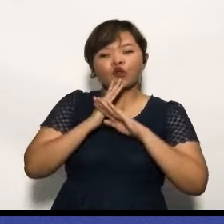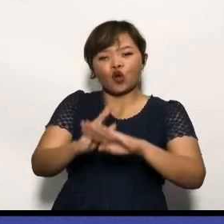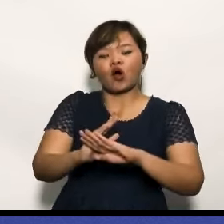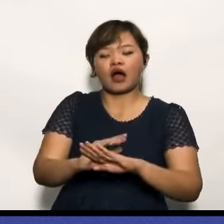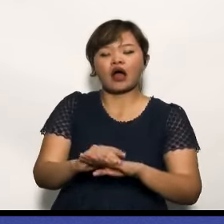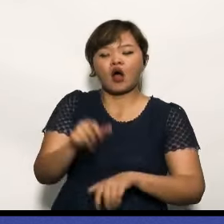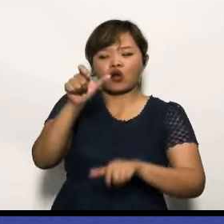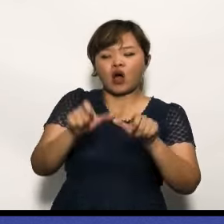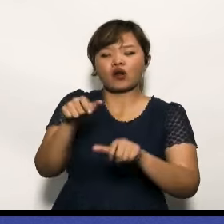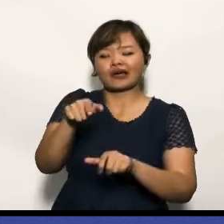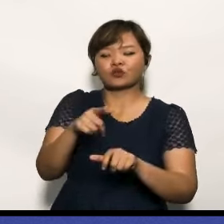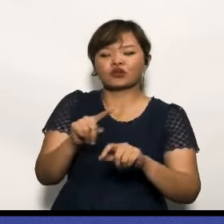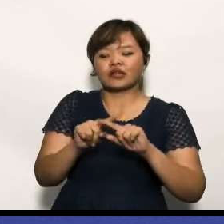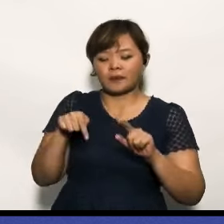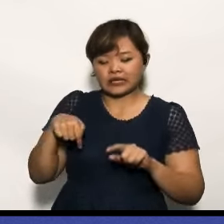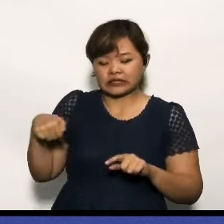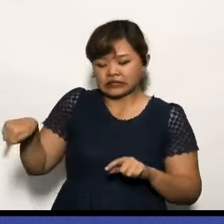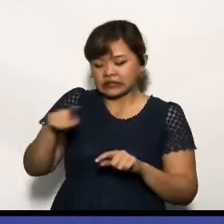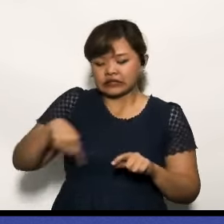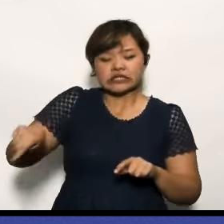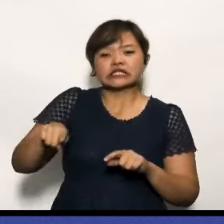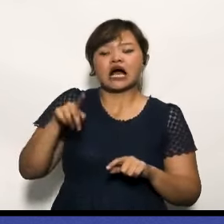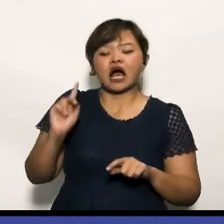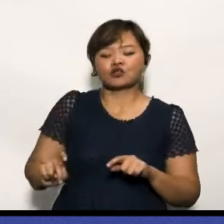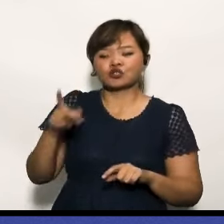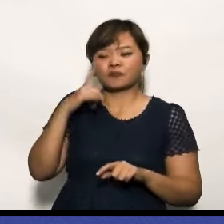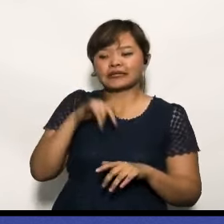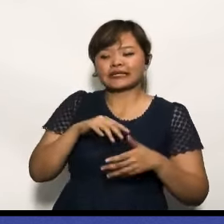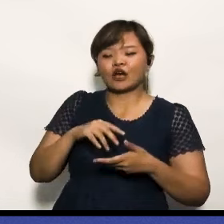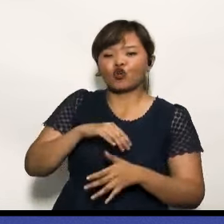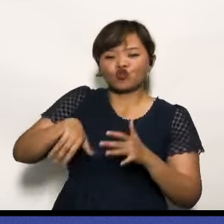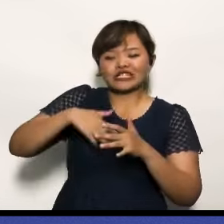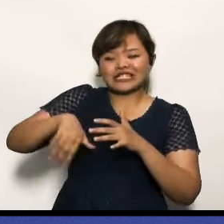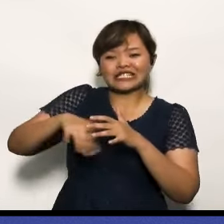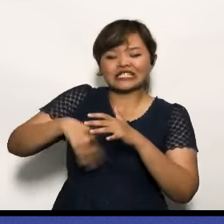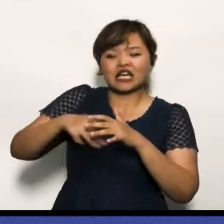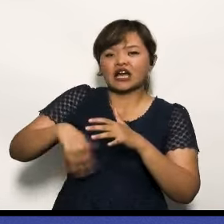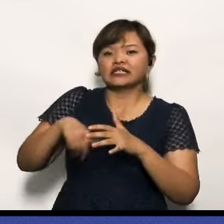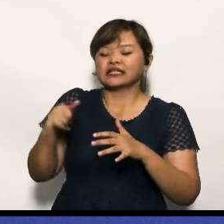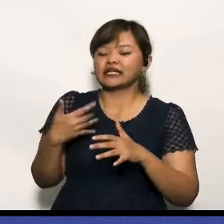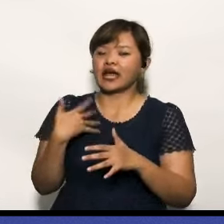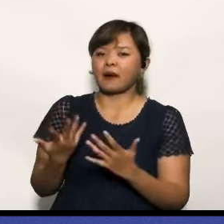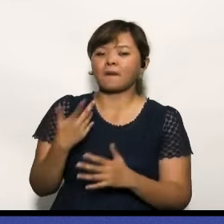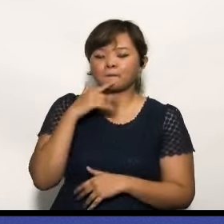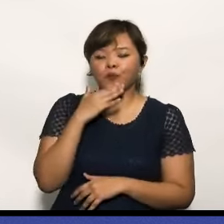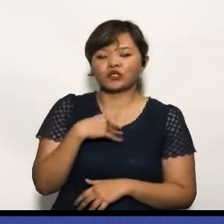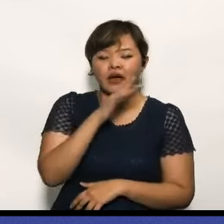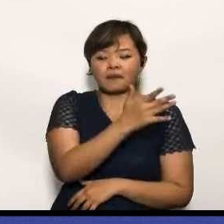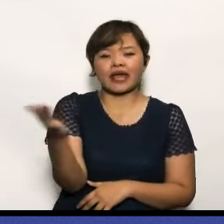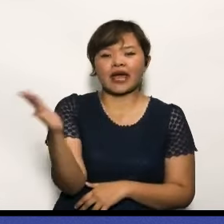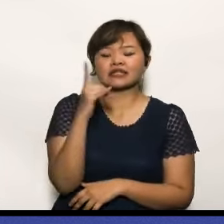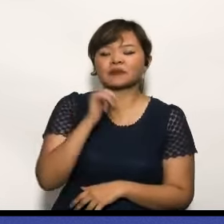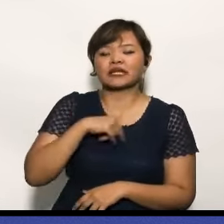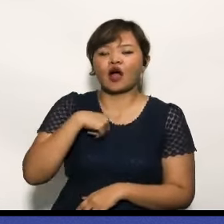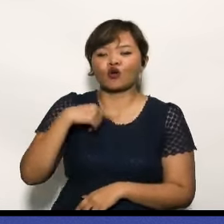hanya undikanlah dahulu negeri ini, negeri itu, di antara orang Israel, menjadi milik pusaka mereka seperti yang